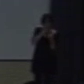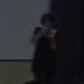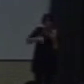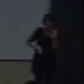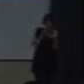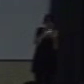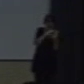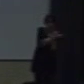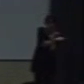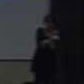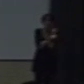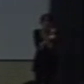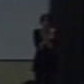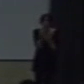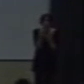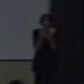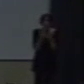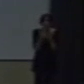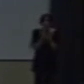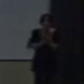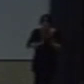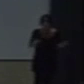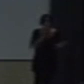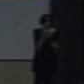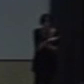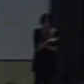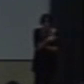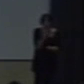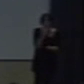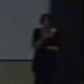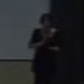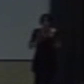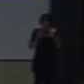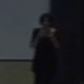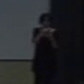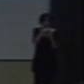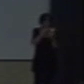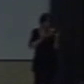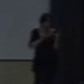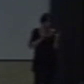contrastar exactament quina d'aquestes dues línies era, però de moment sembla que és una d'aquestes possibilitats.